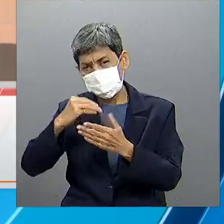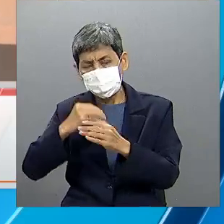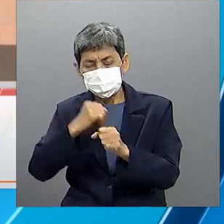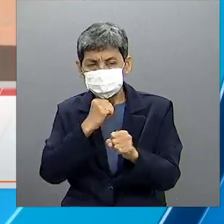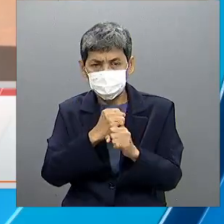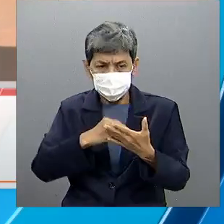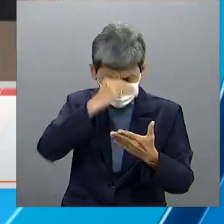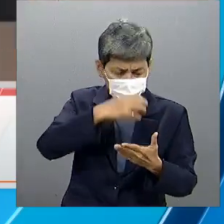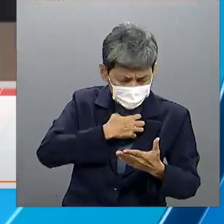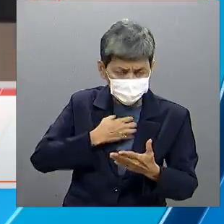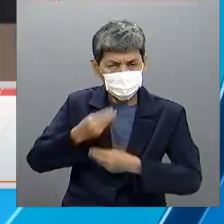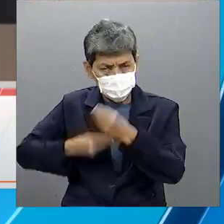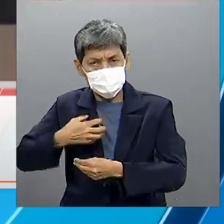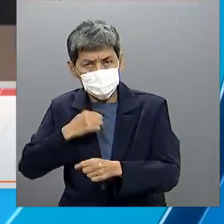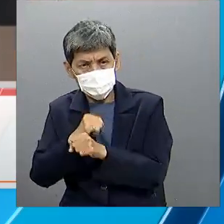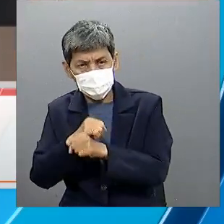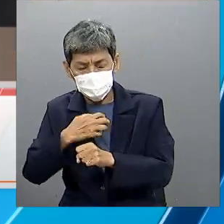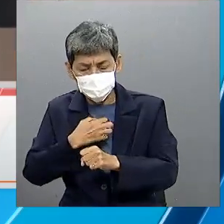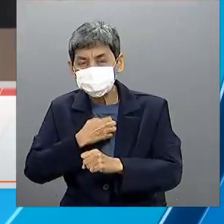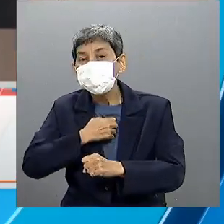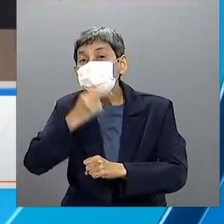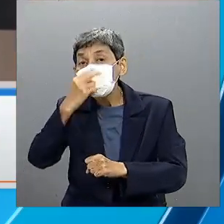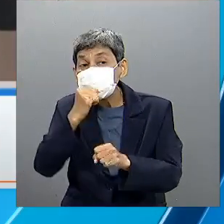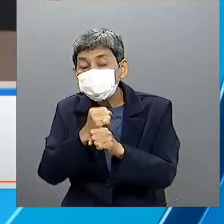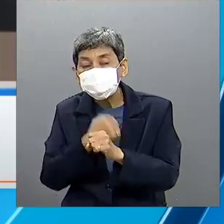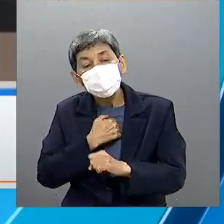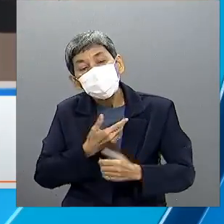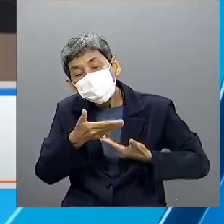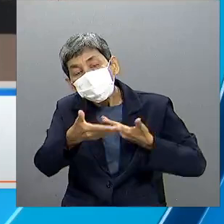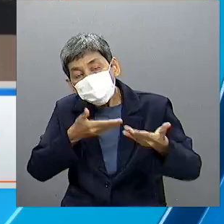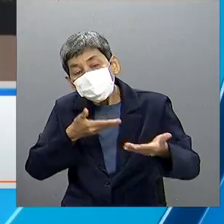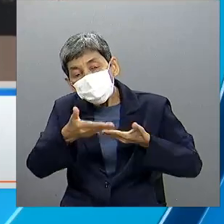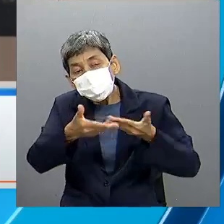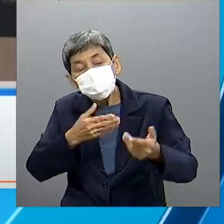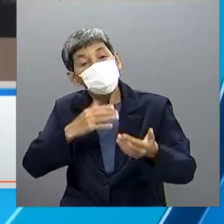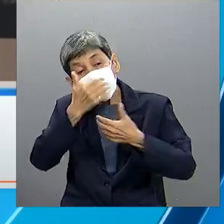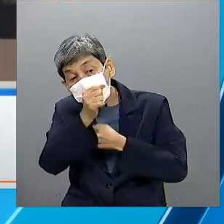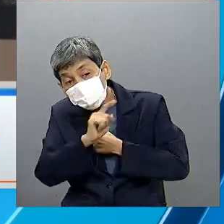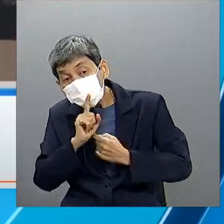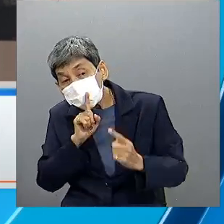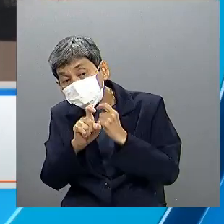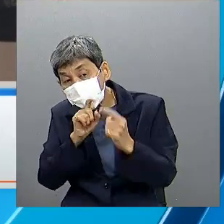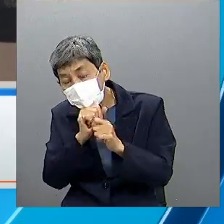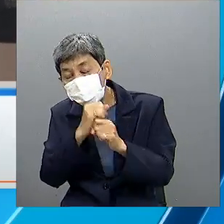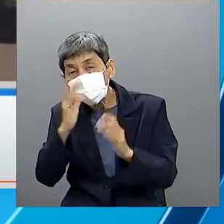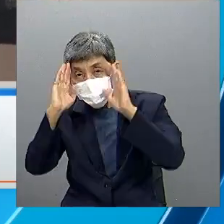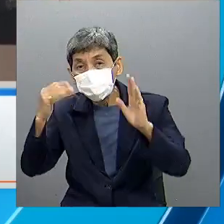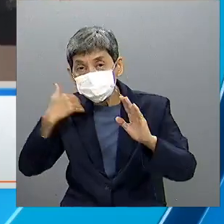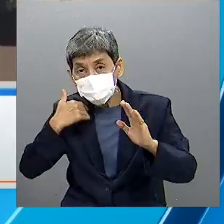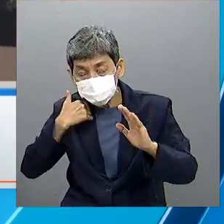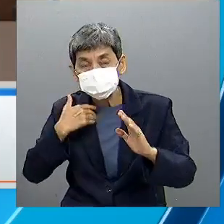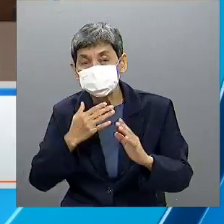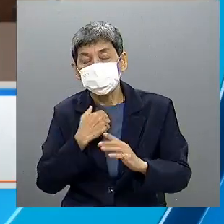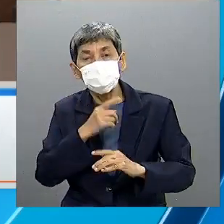ต่อยอดแล้วก็จะดูจากการตอบคำถามของเขาอะค่ะว่าเขามีความสนใจหรือว่ามีความรู้ที่เรา